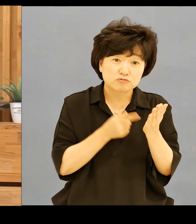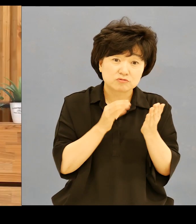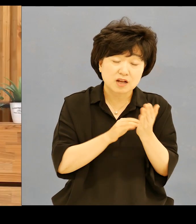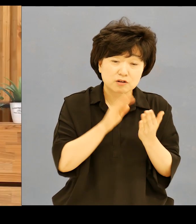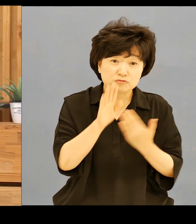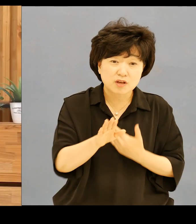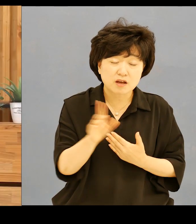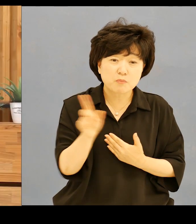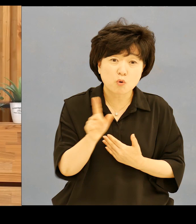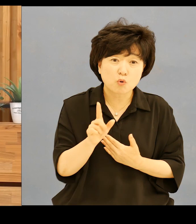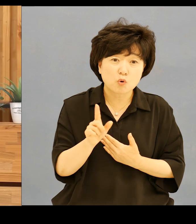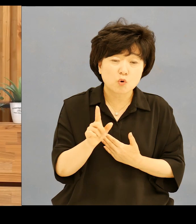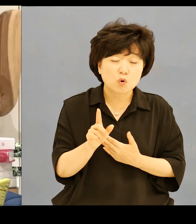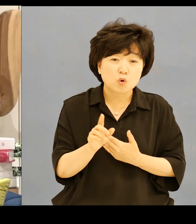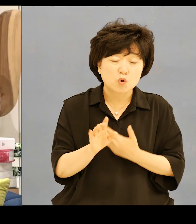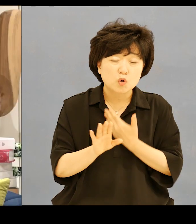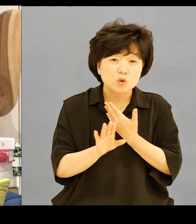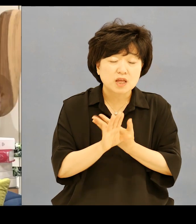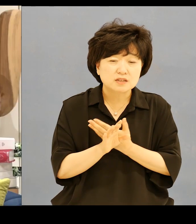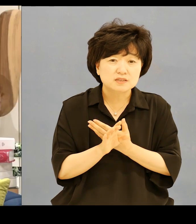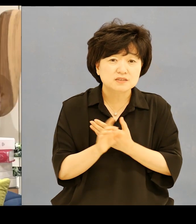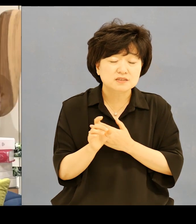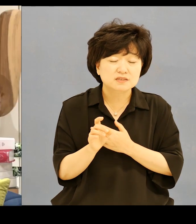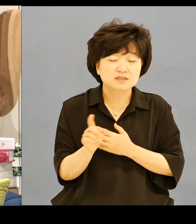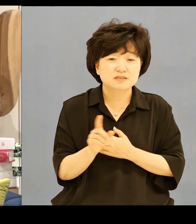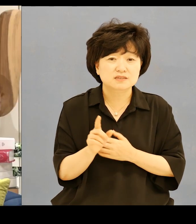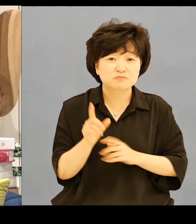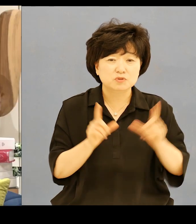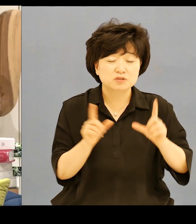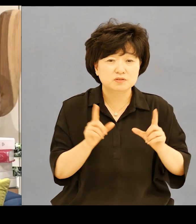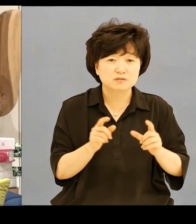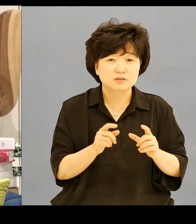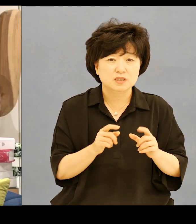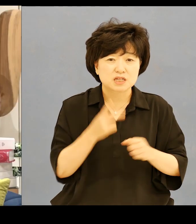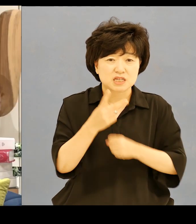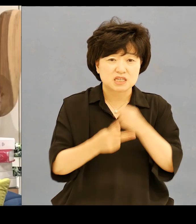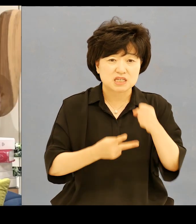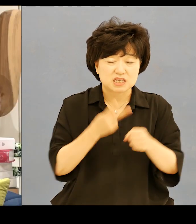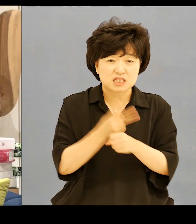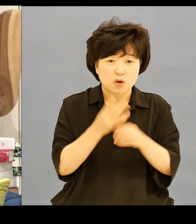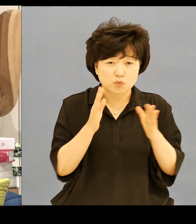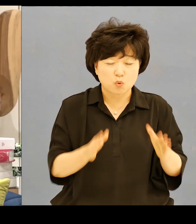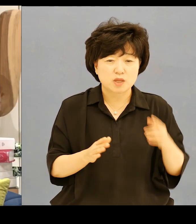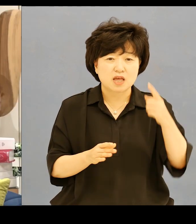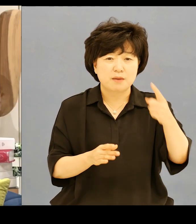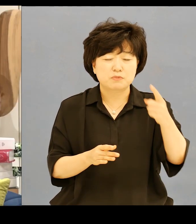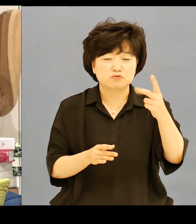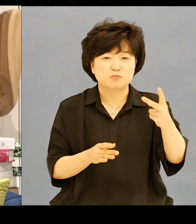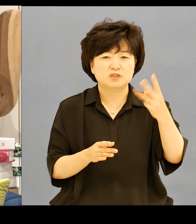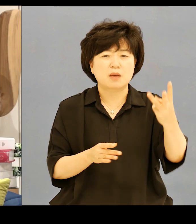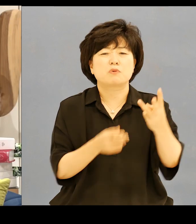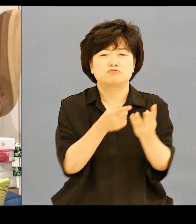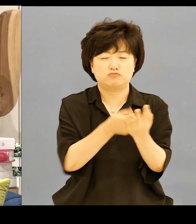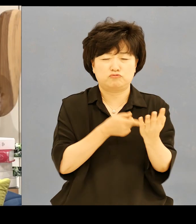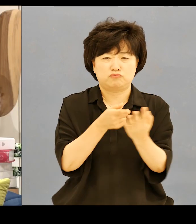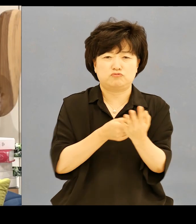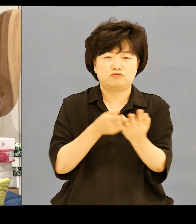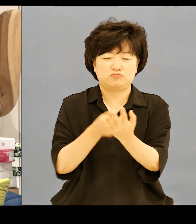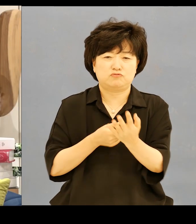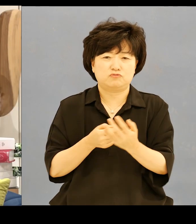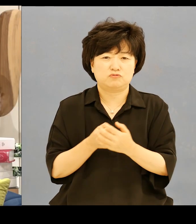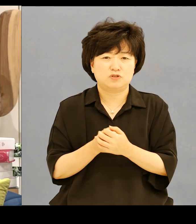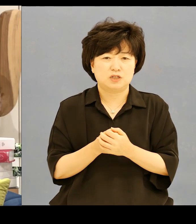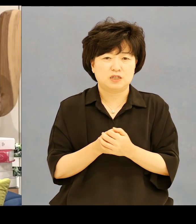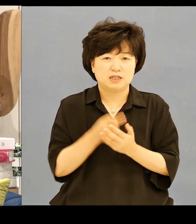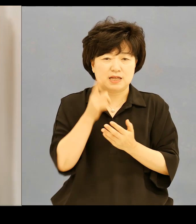또 다른 뭐 증상들은 어떤가요? 제가 2년 동안 네. 3번 수술을 했어요. 네. 한 번 수술할 때마다 한